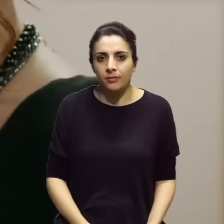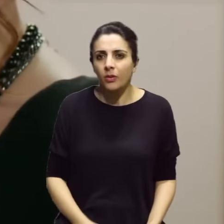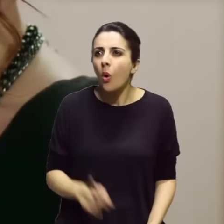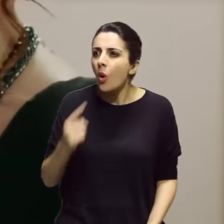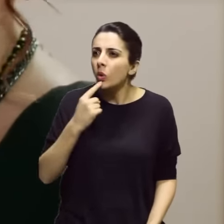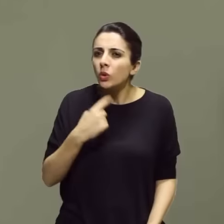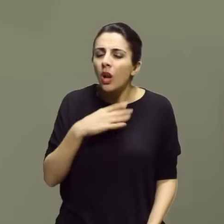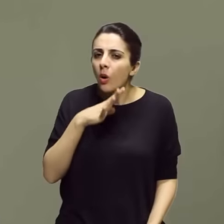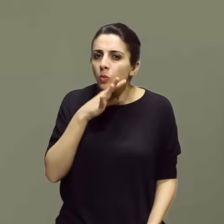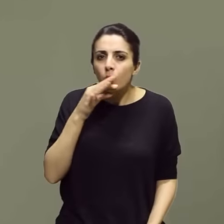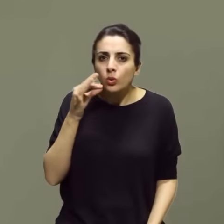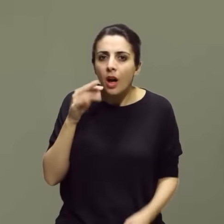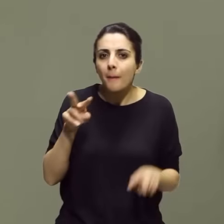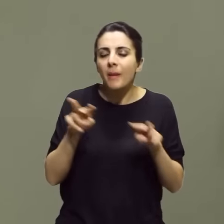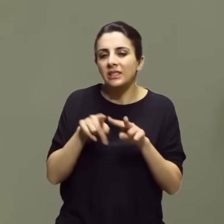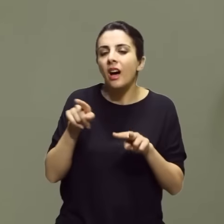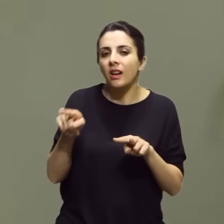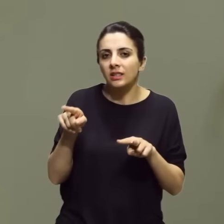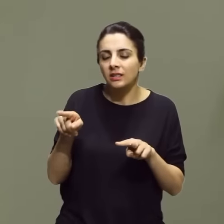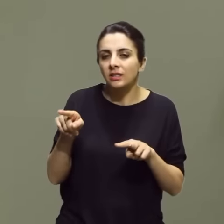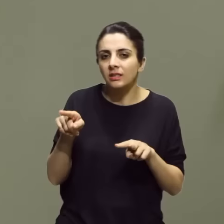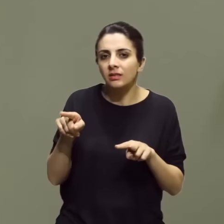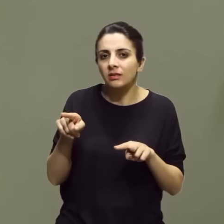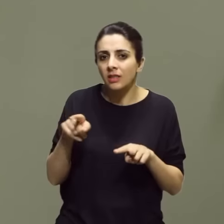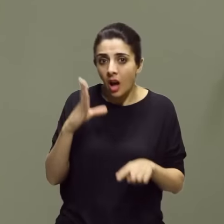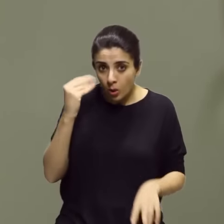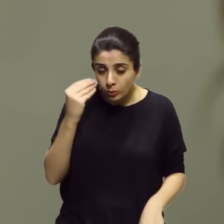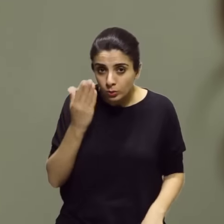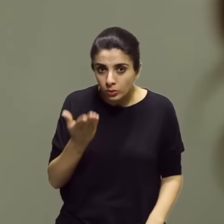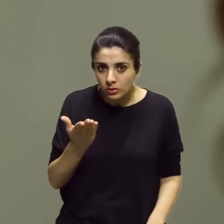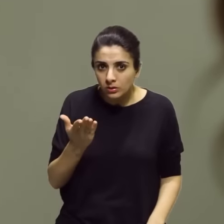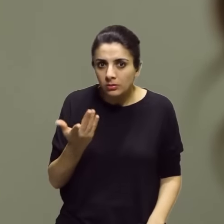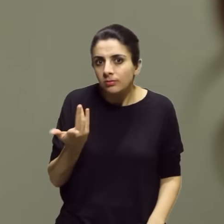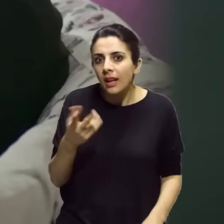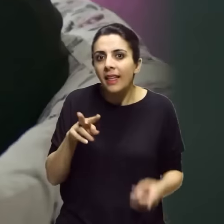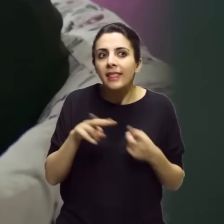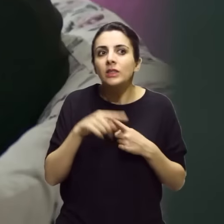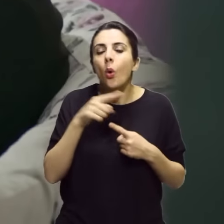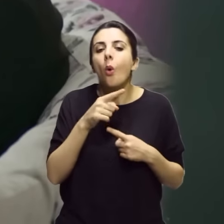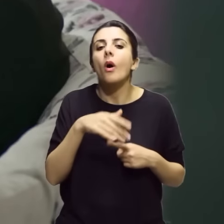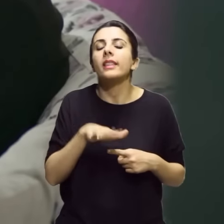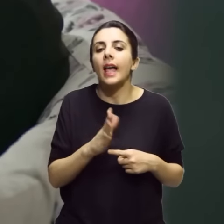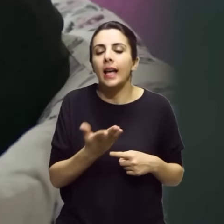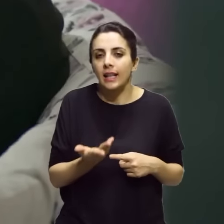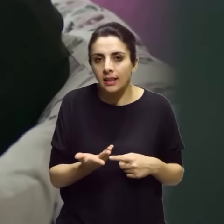Meğer o bahsettiği mutluluk Mazhar'mış. Yani anlıyorsun değil mi? Nezih değilmiş.